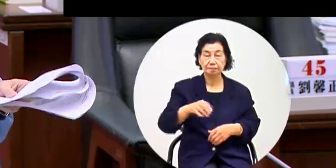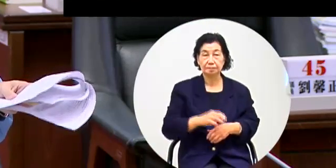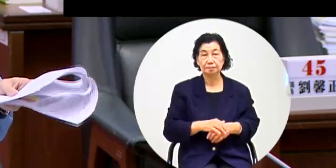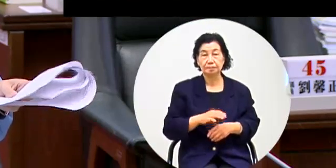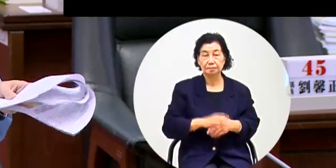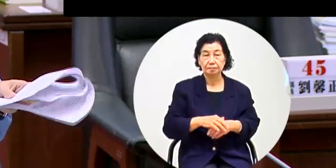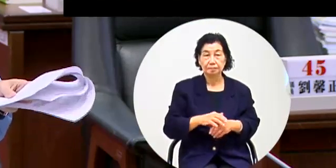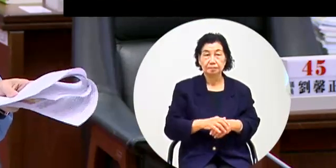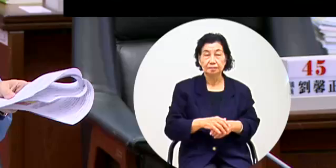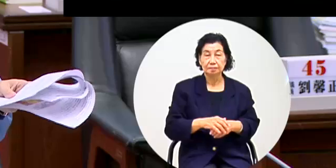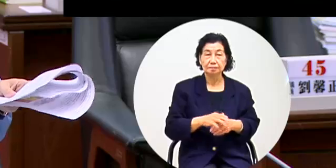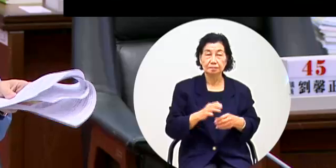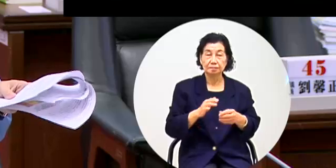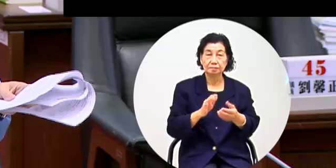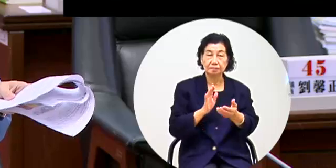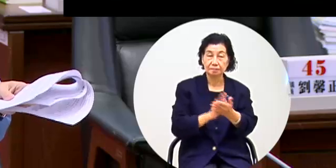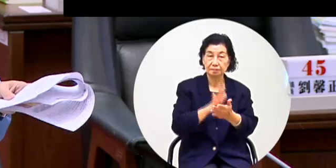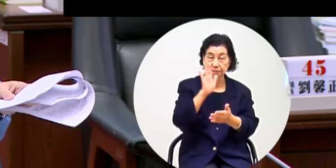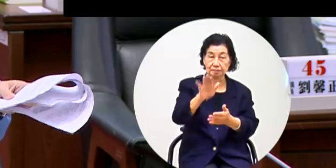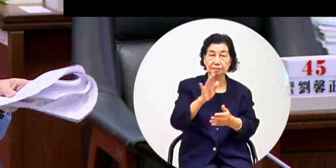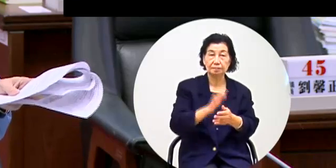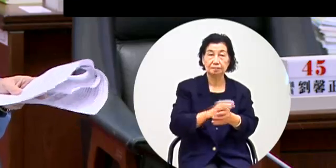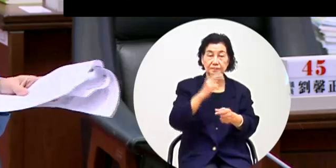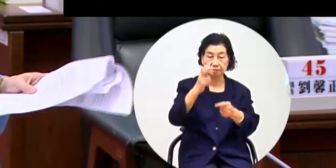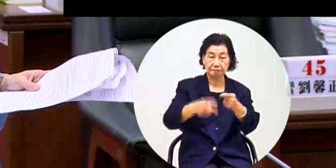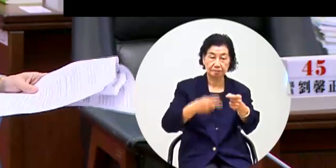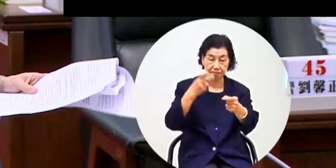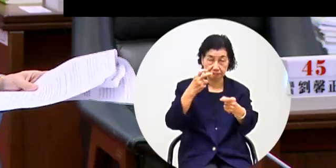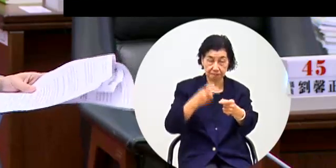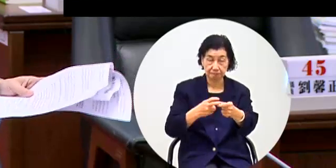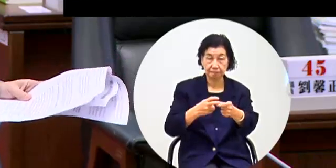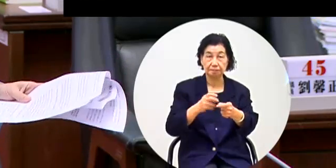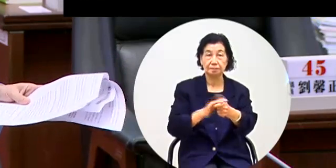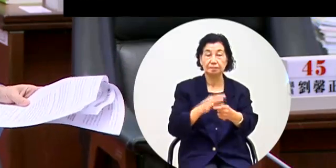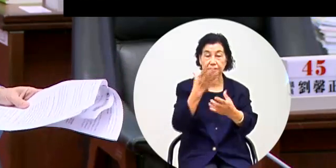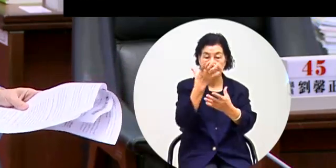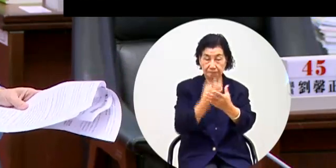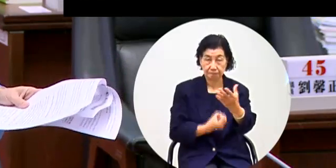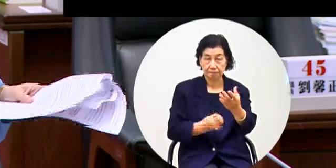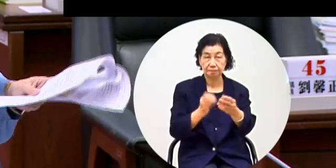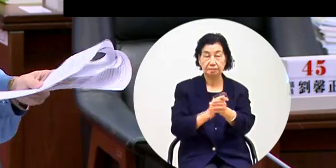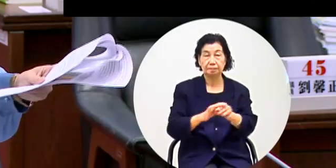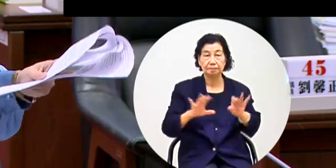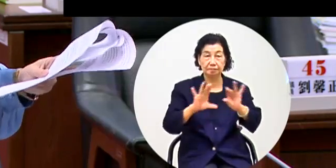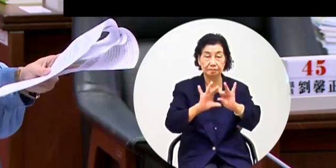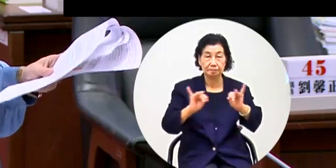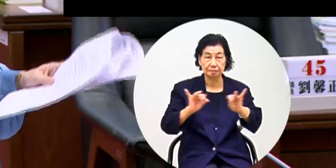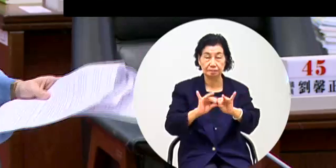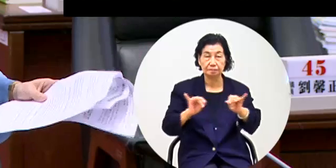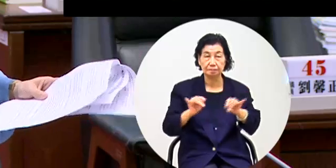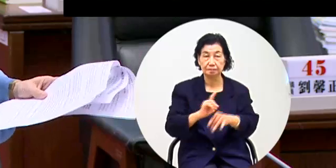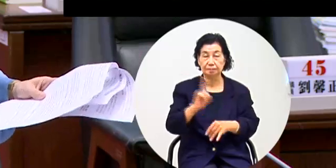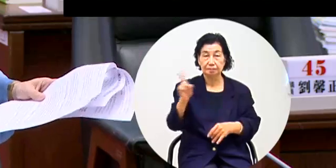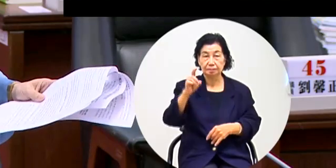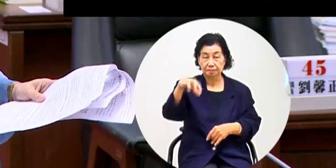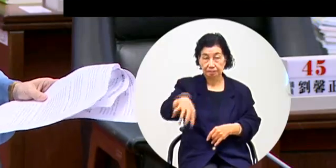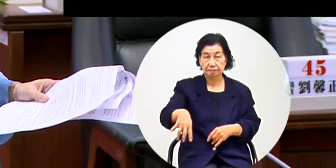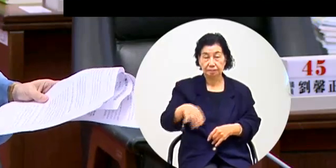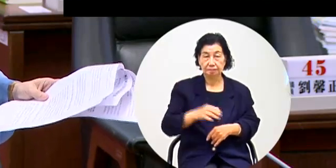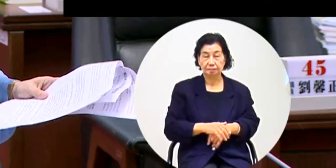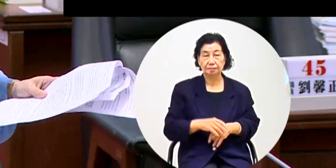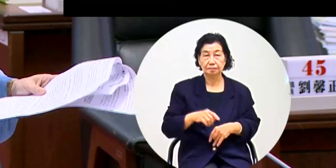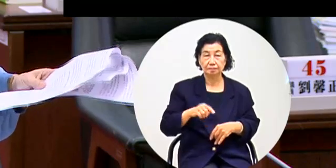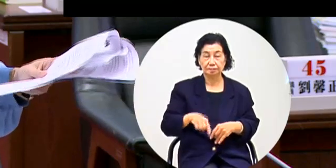应该要留下的土地，各个局处应该要留下的土地在哪里，那这样子我们才不会出状况。我再问一下农业